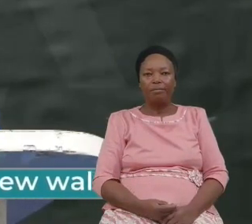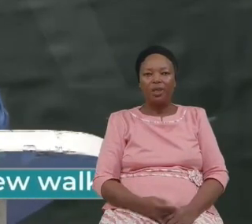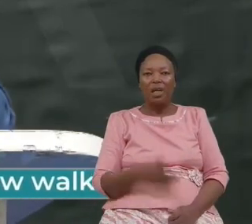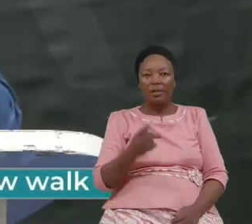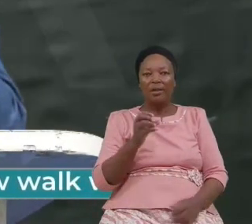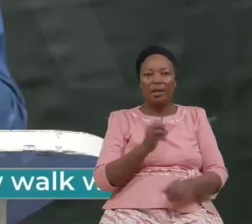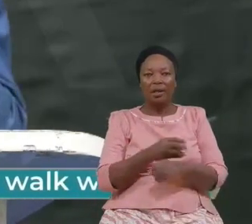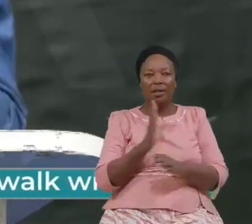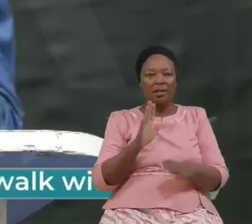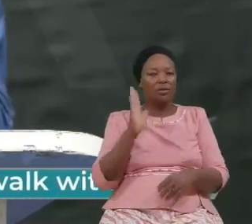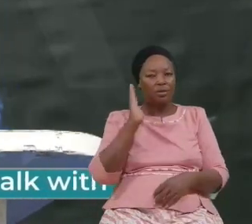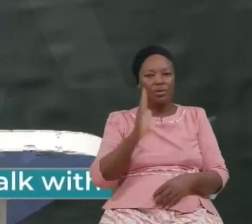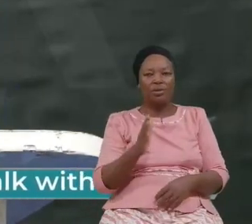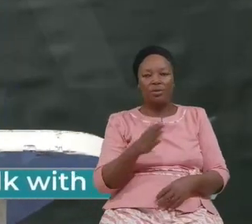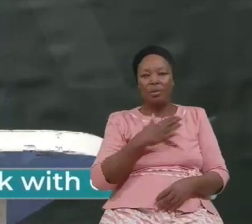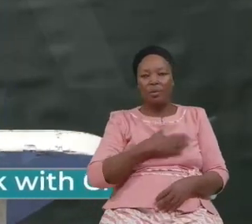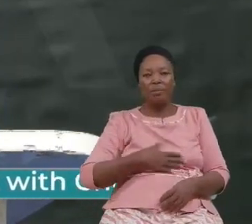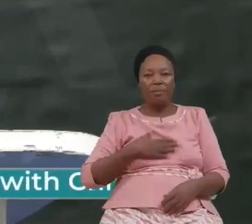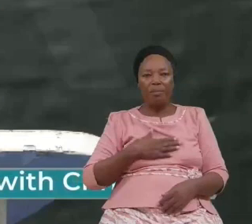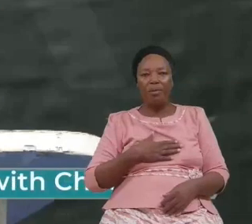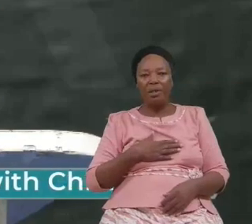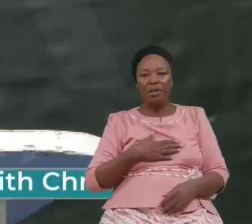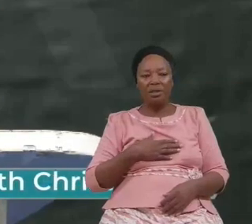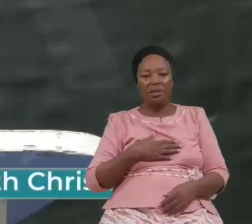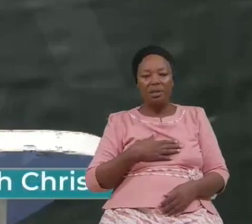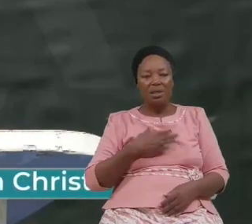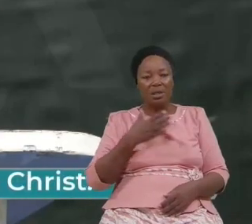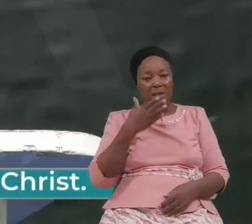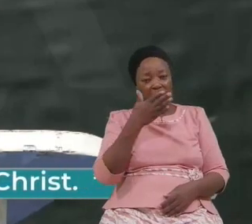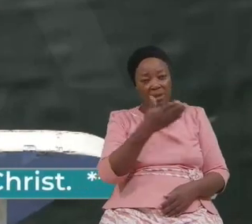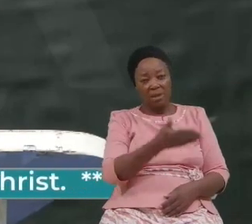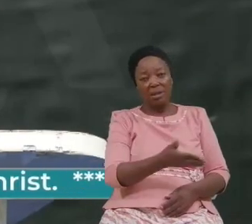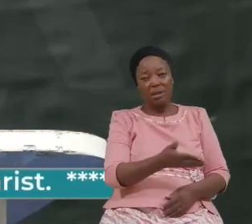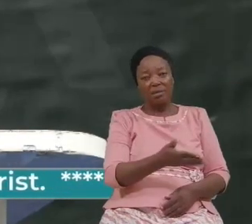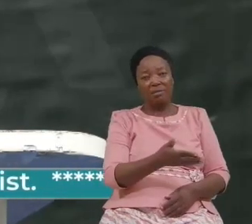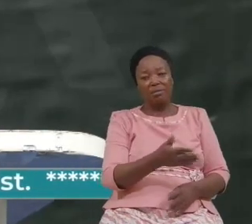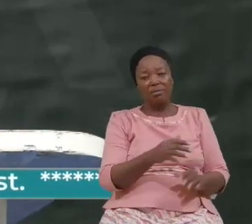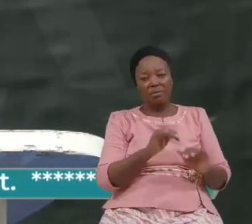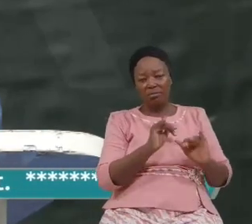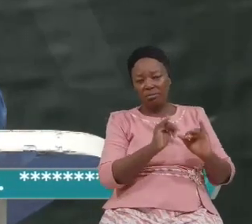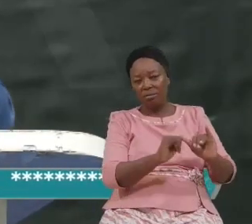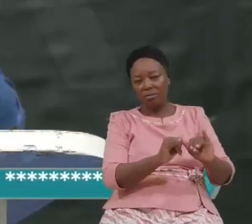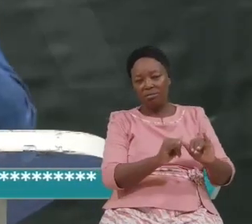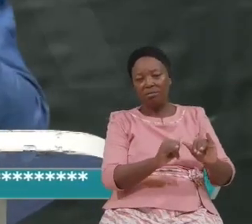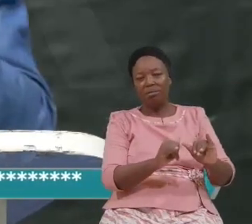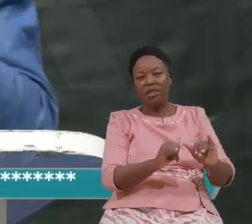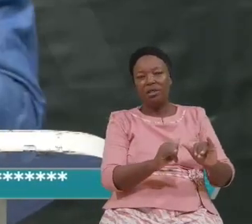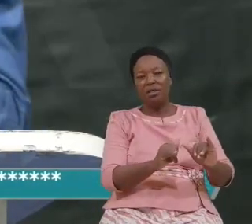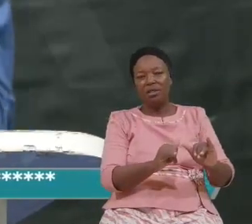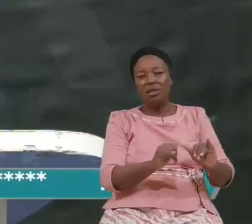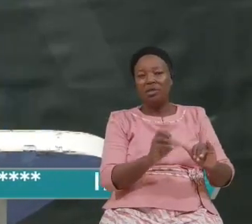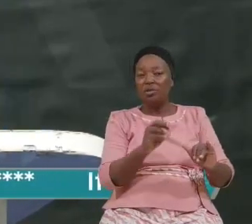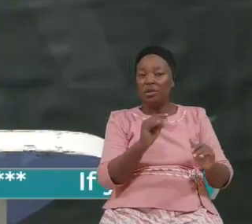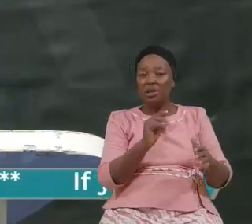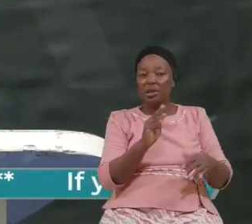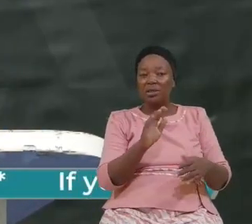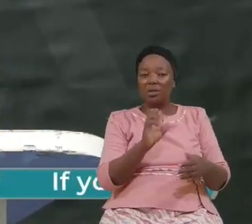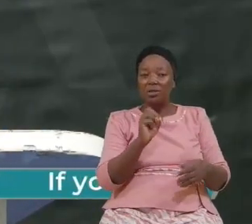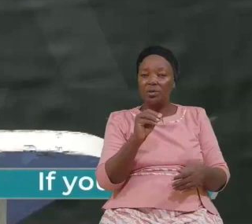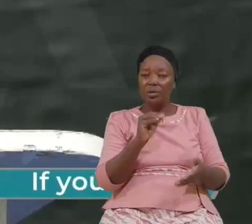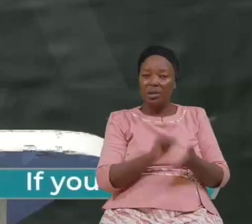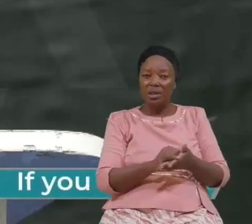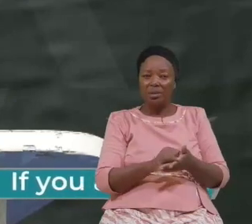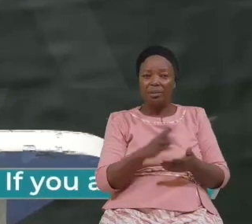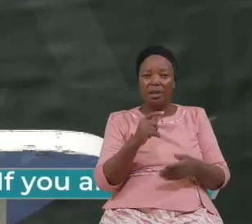donc les conseils dans nos différentes nations dans nos différents pays vous quel sur un champ